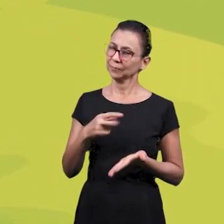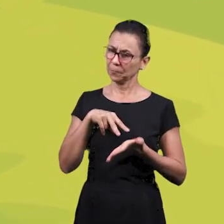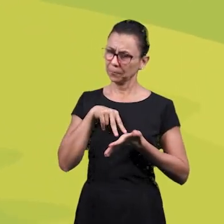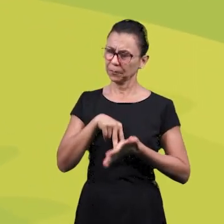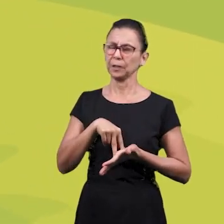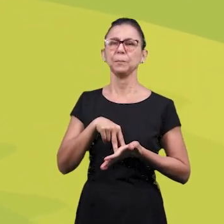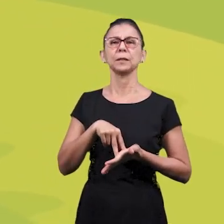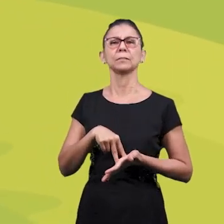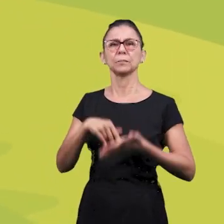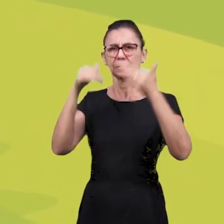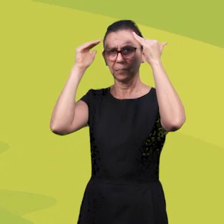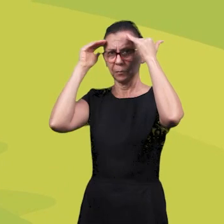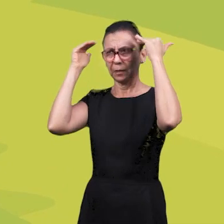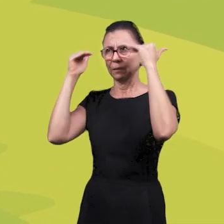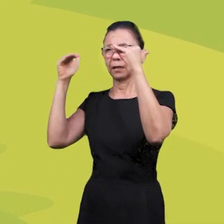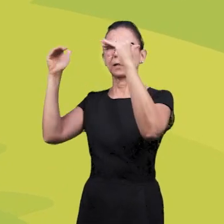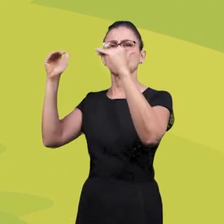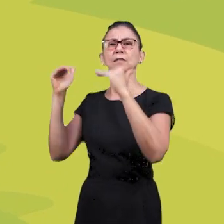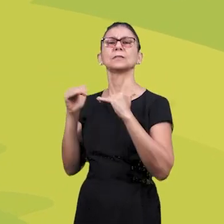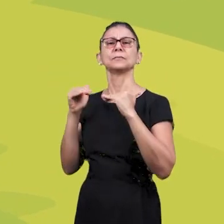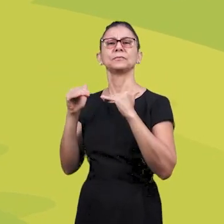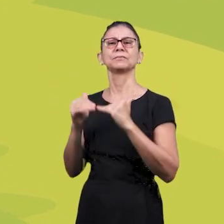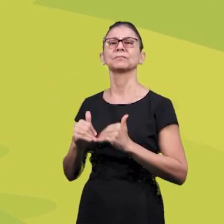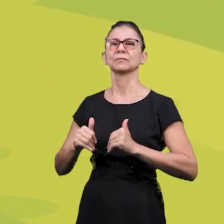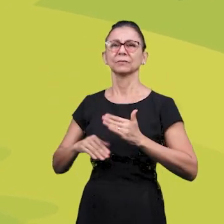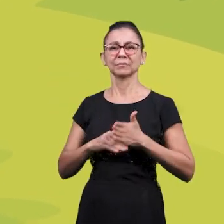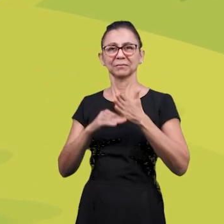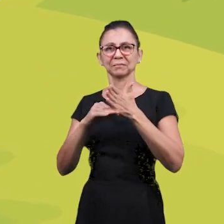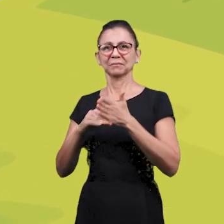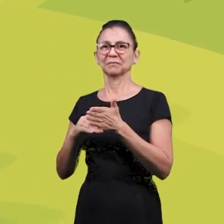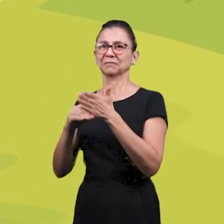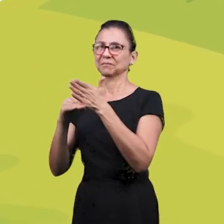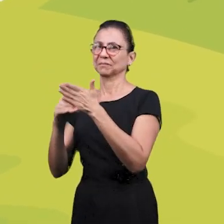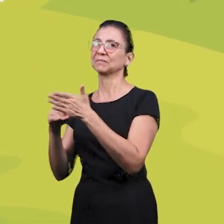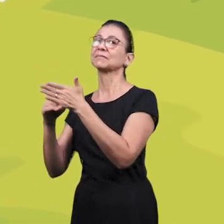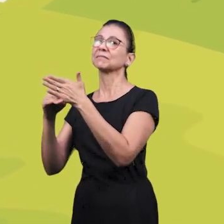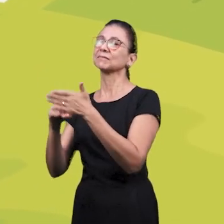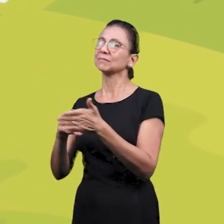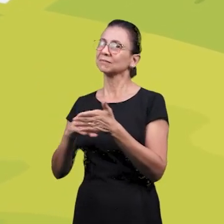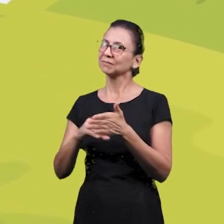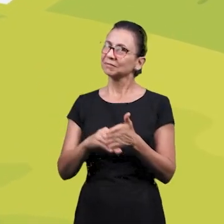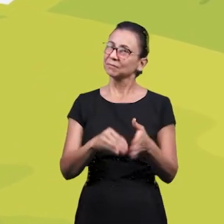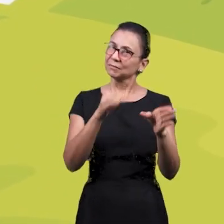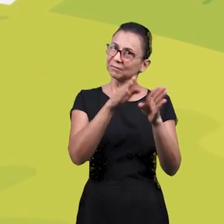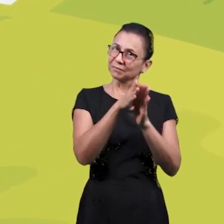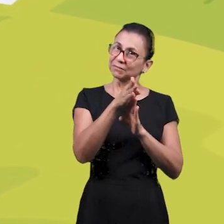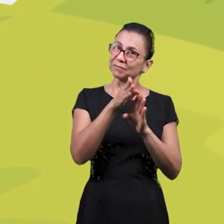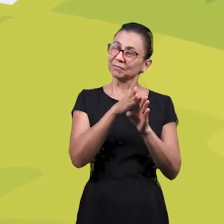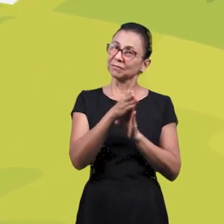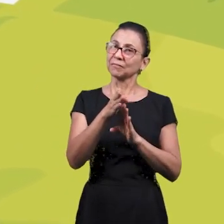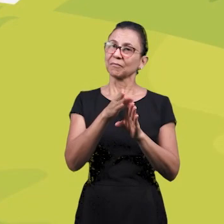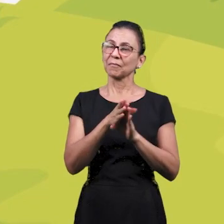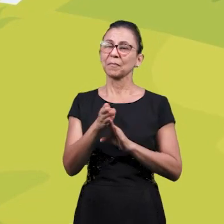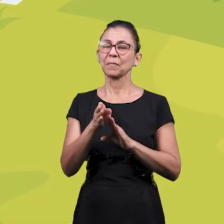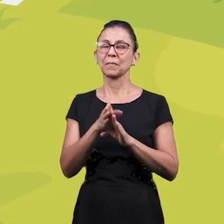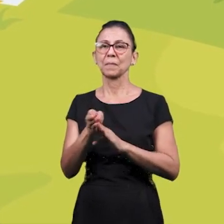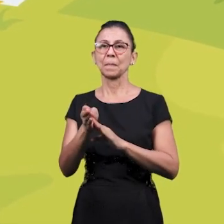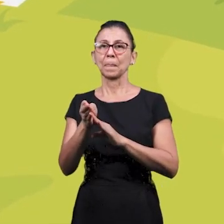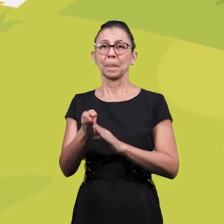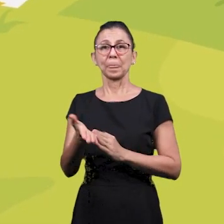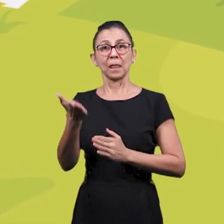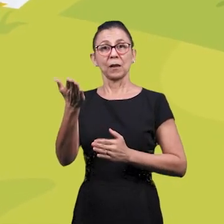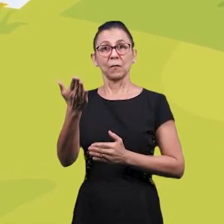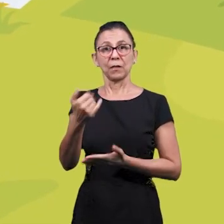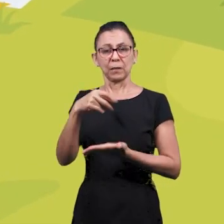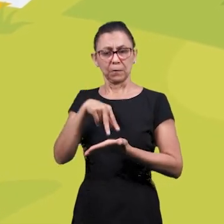жизни. Ходите предо мною, и я вас поведу. Ходите предо мною, ходите предо